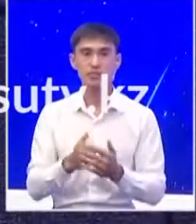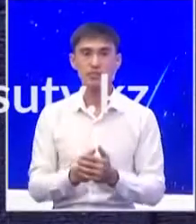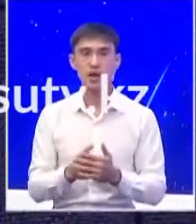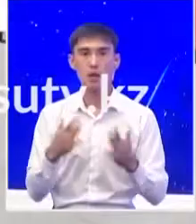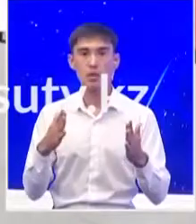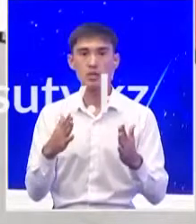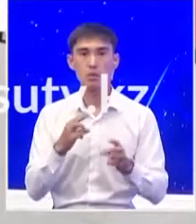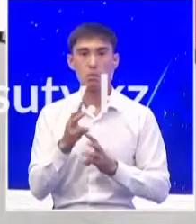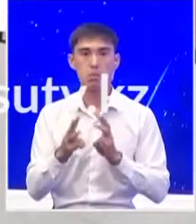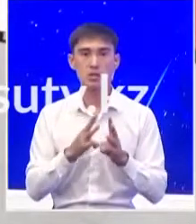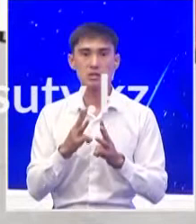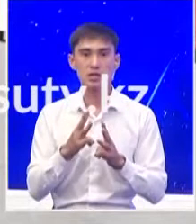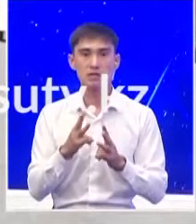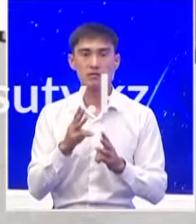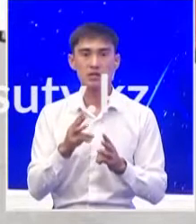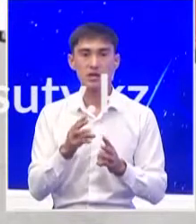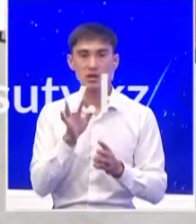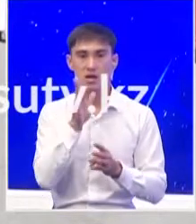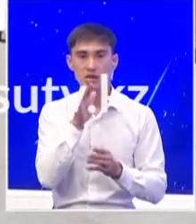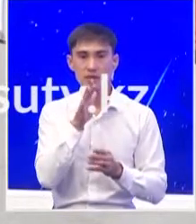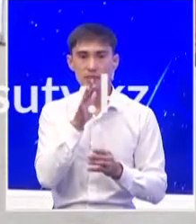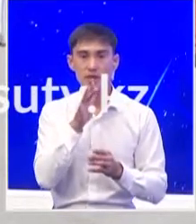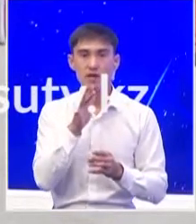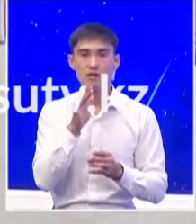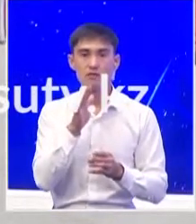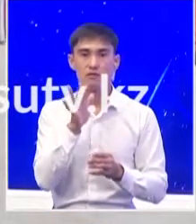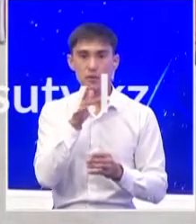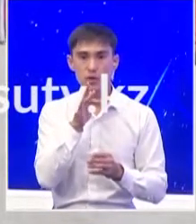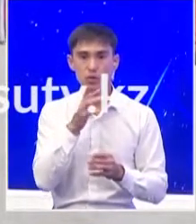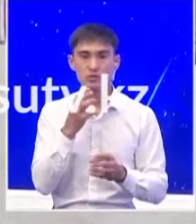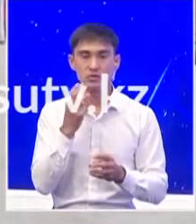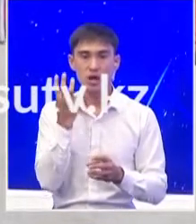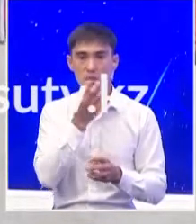у нас в отопительный период приходится на жилой сектор. В